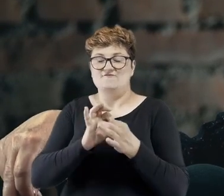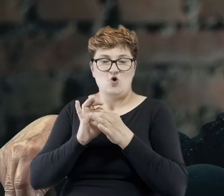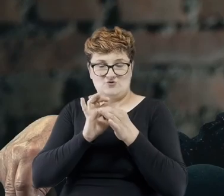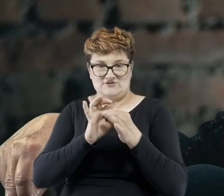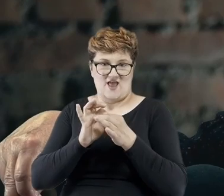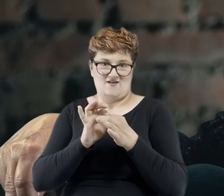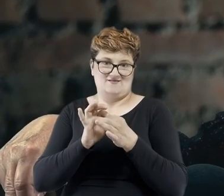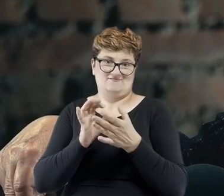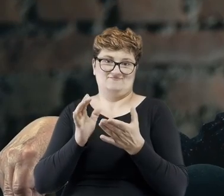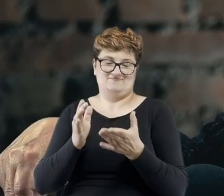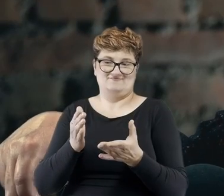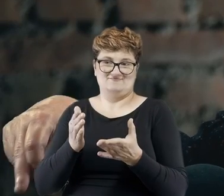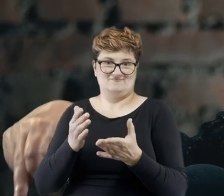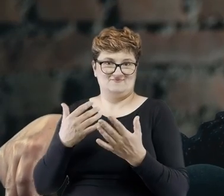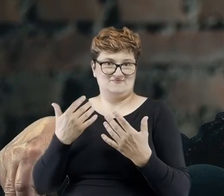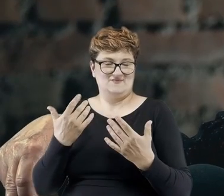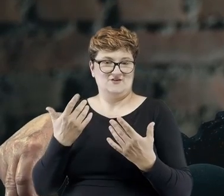bardzo